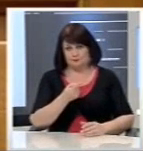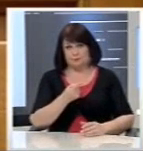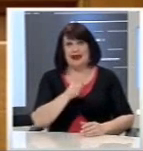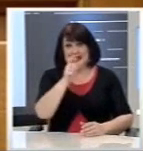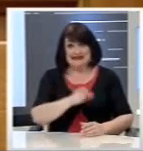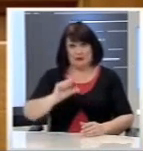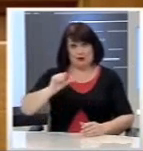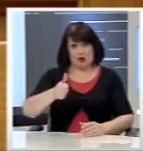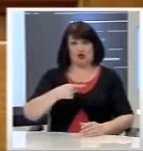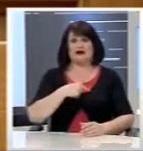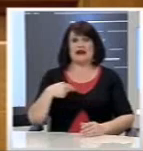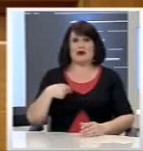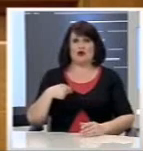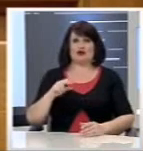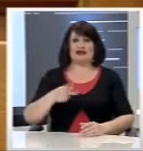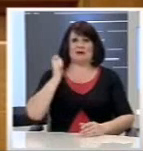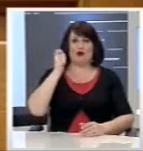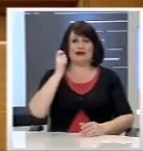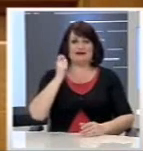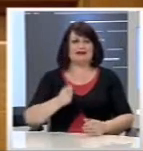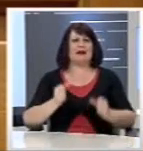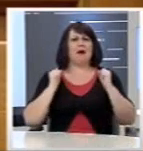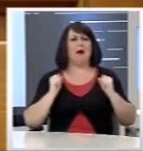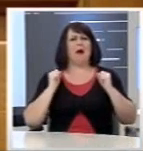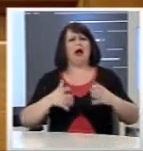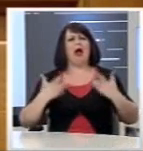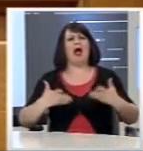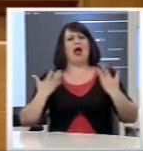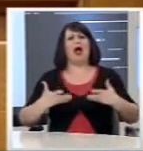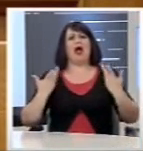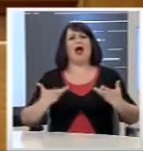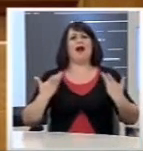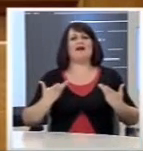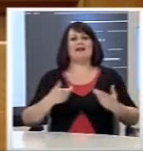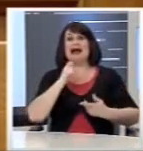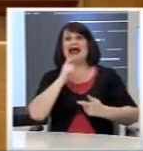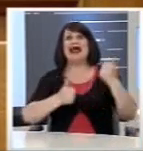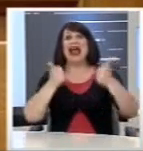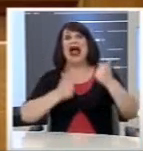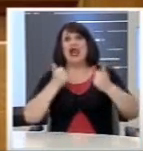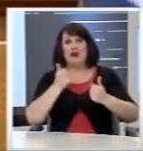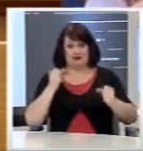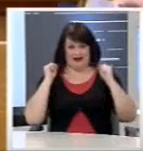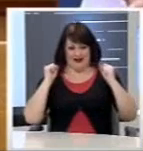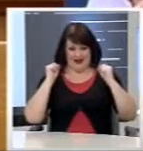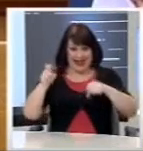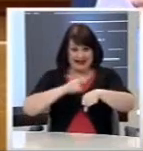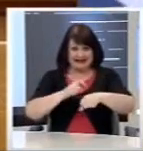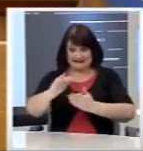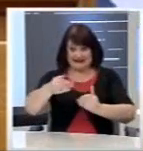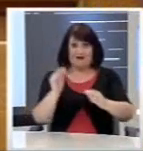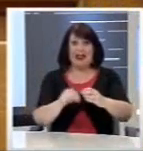και ο πρώτος που θα πανηγυρίζει συνεχώς επειδή θα νικά στις δημοσκοπήσεις, αλλά όταν έρθει η κάλπη